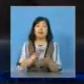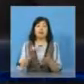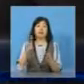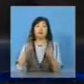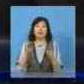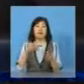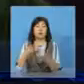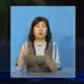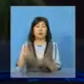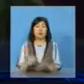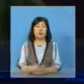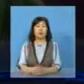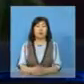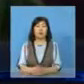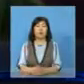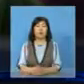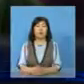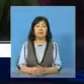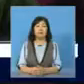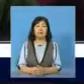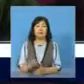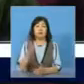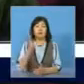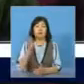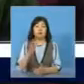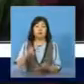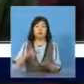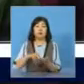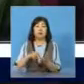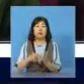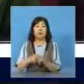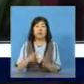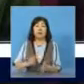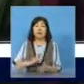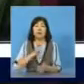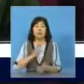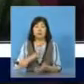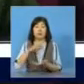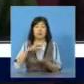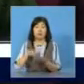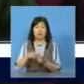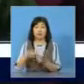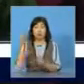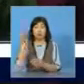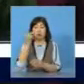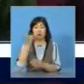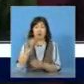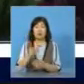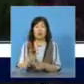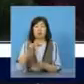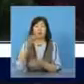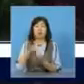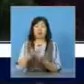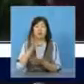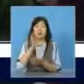бар. Алдағы жоспарымызда шеберлік сабақтарын өткізу жоспарымызда бар, тренингтер жоспарға кіргіздік.